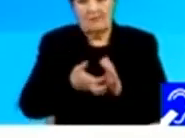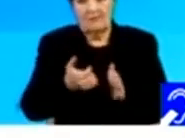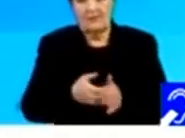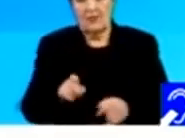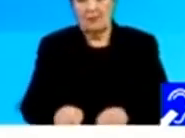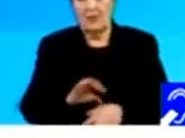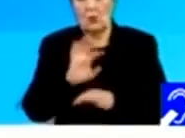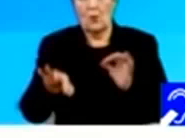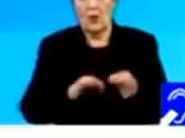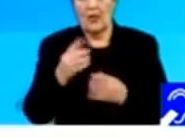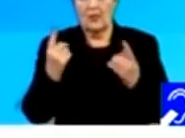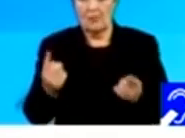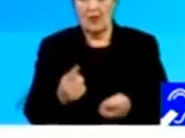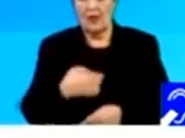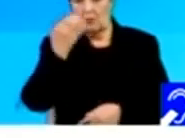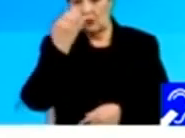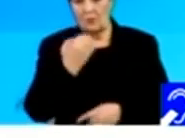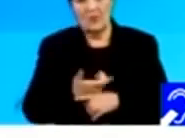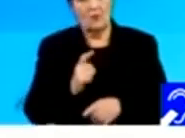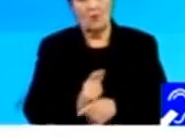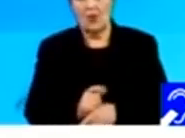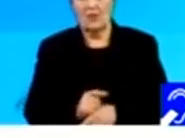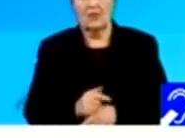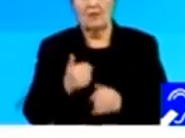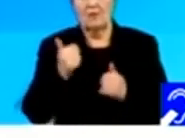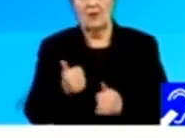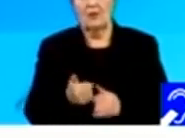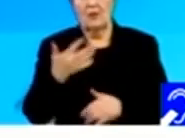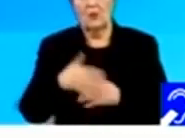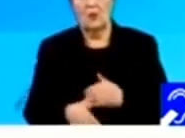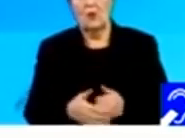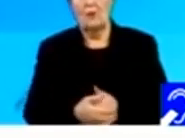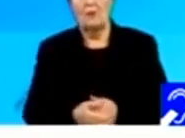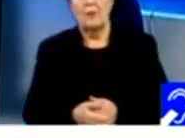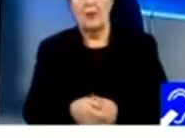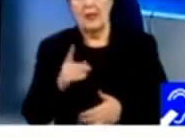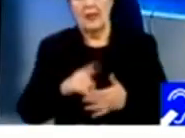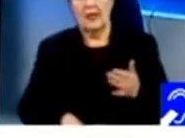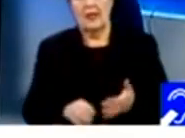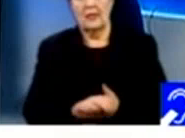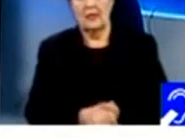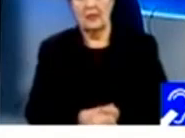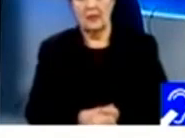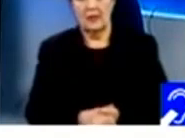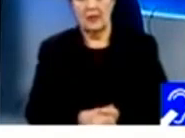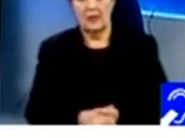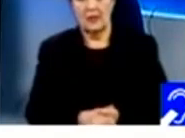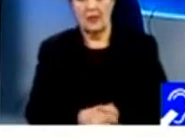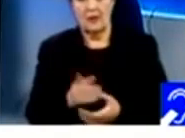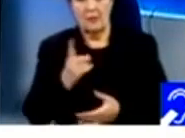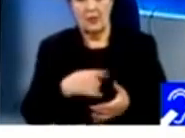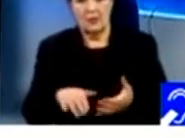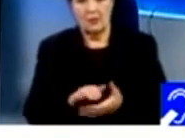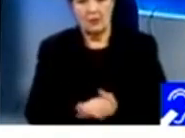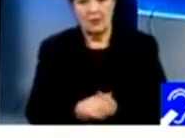aceste proiecte mari. Eu vă mulțumesc foarte mult pentru încredere, doamnă. Da. Întrebarea doamnei a ținut, nu, pentru că e bună întrebarea pentru un ministru